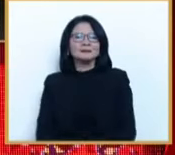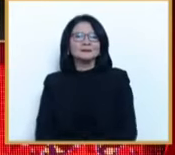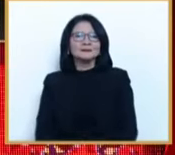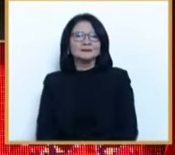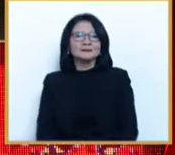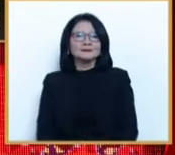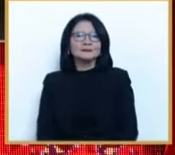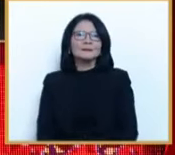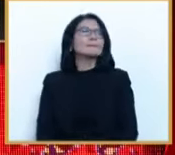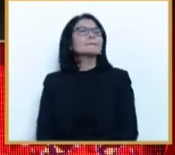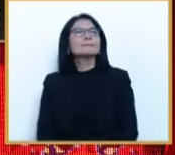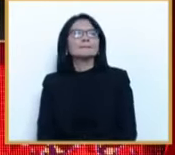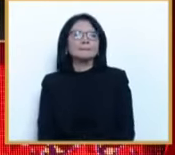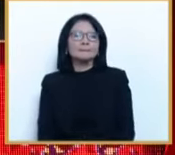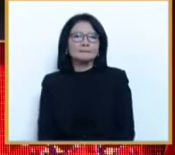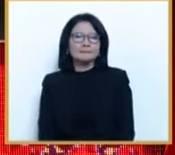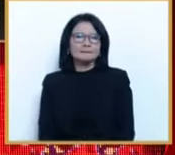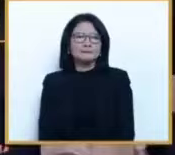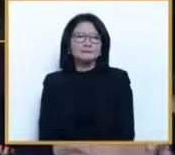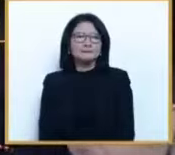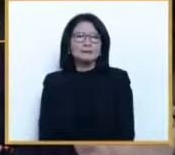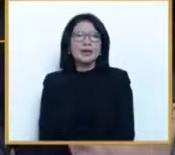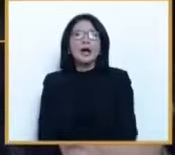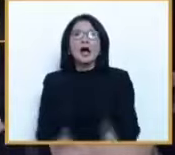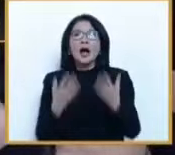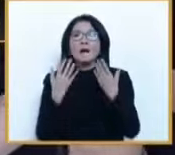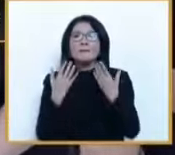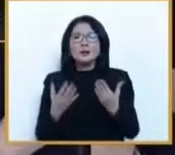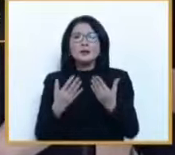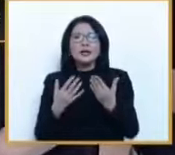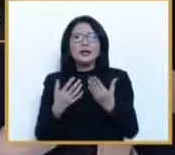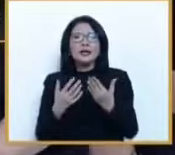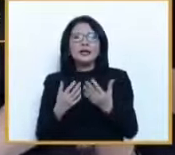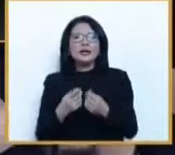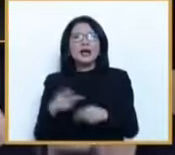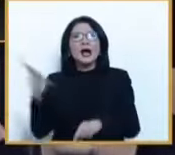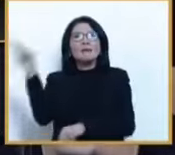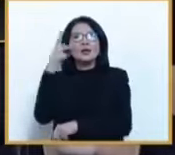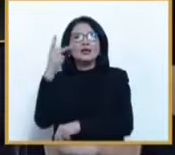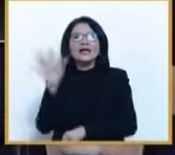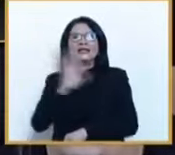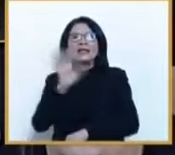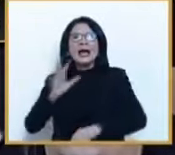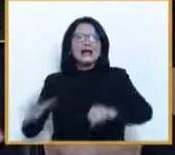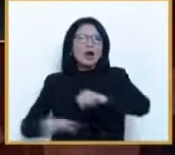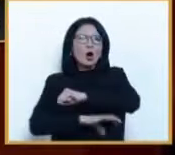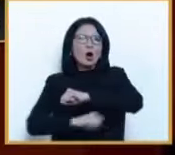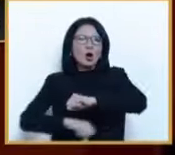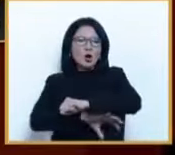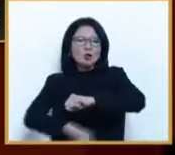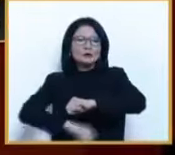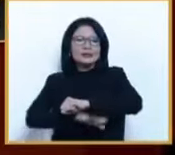sejak Bapak berbicara silakan baik Semoga aja penanganan proyeknya tidak ada korupsi kalau diudit